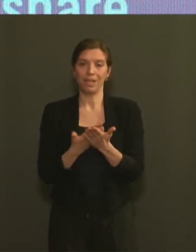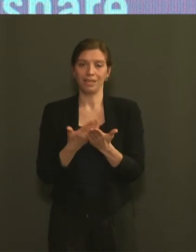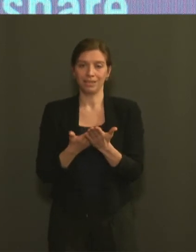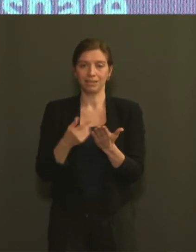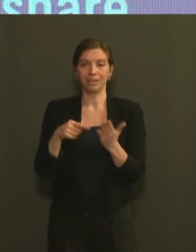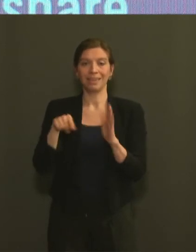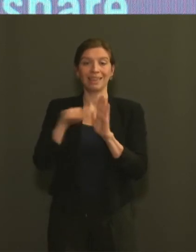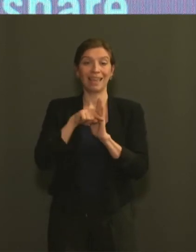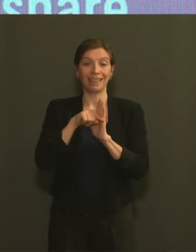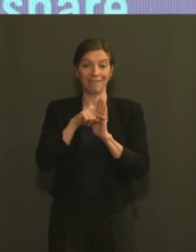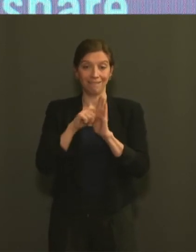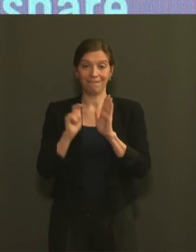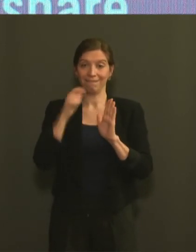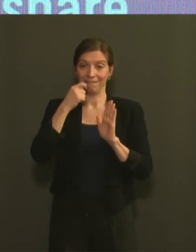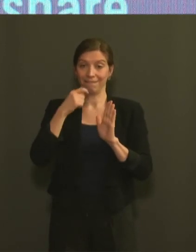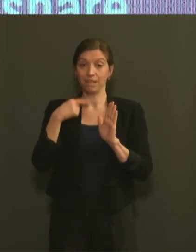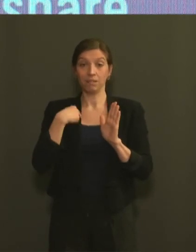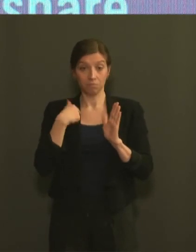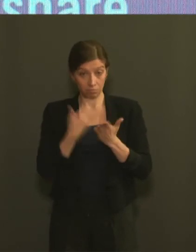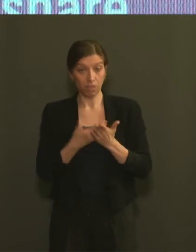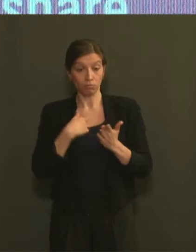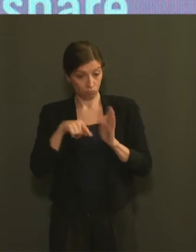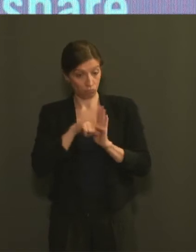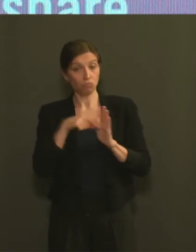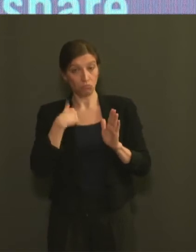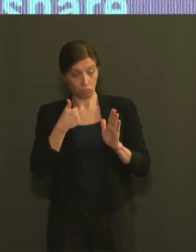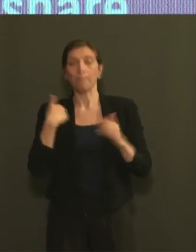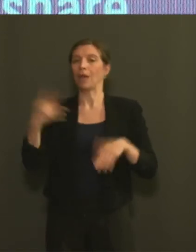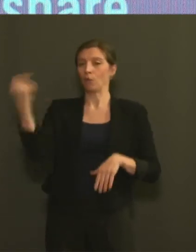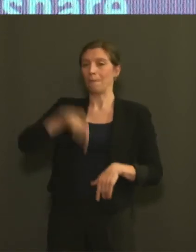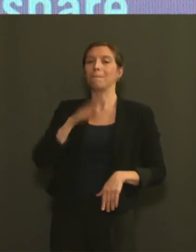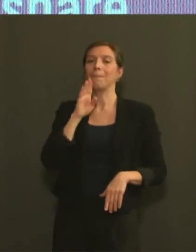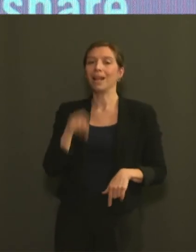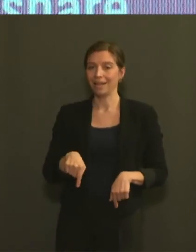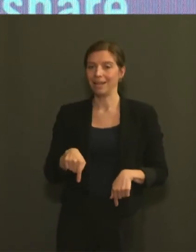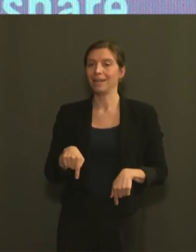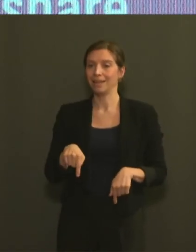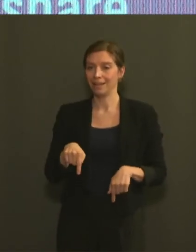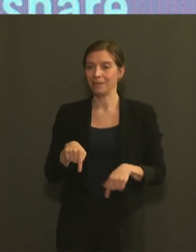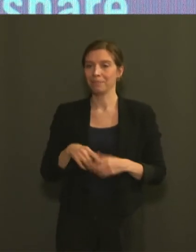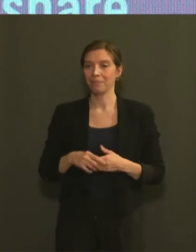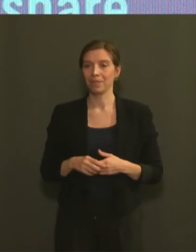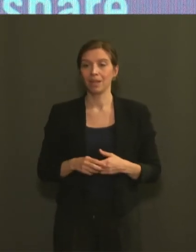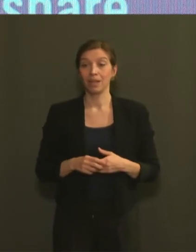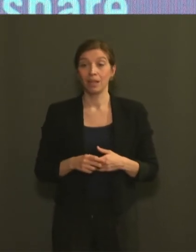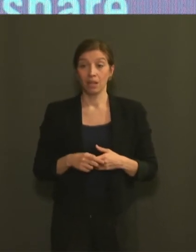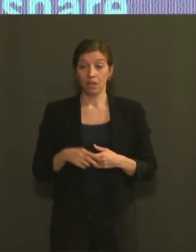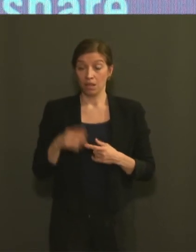modèle vers l'ogc nice dit